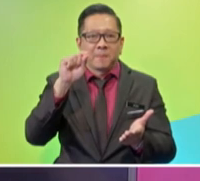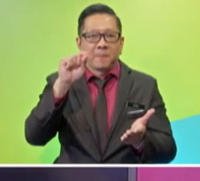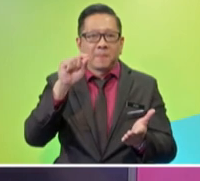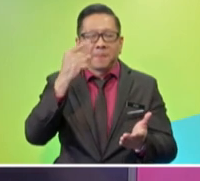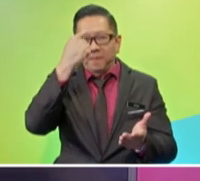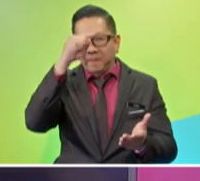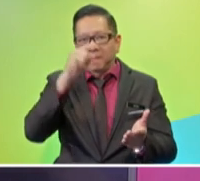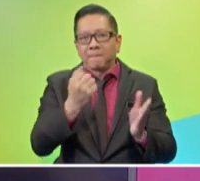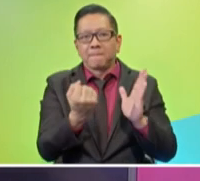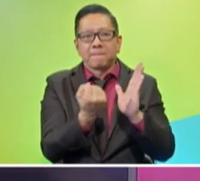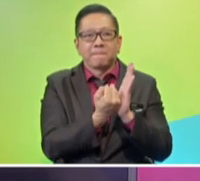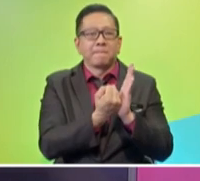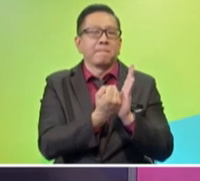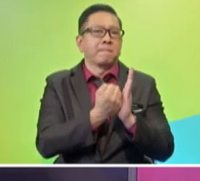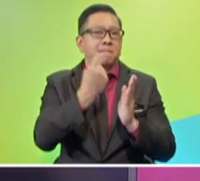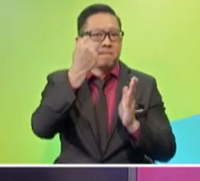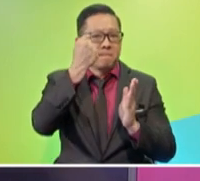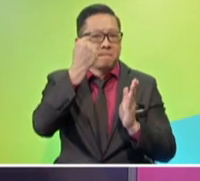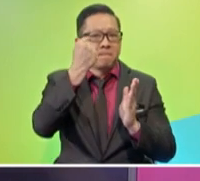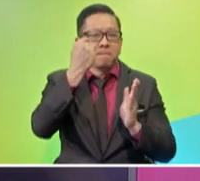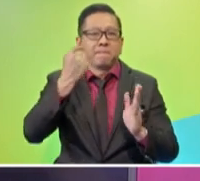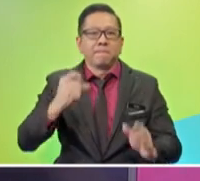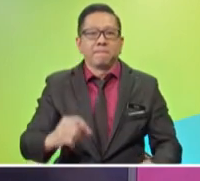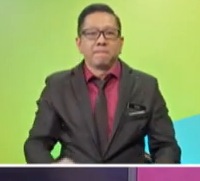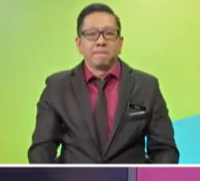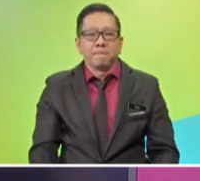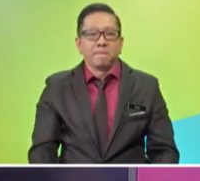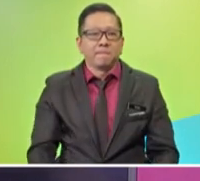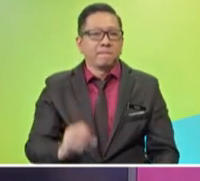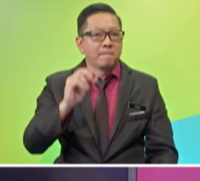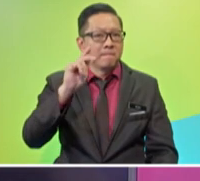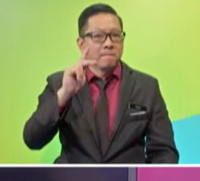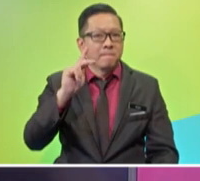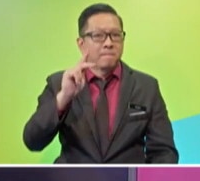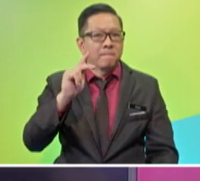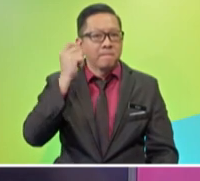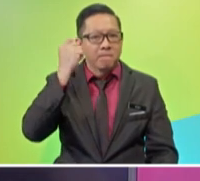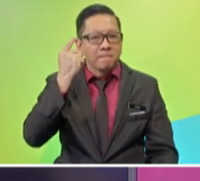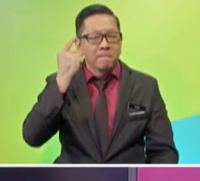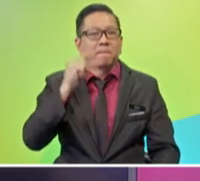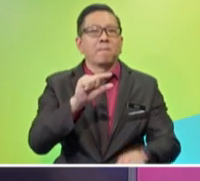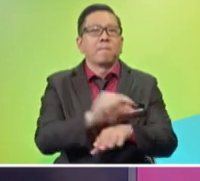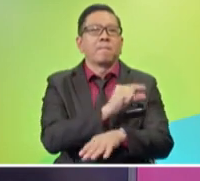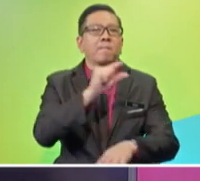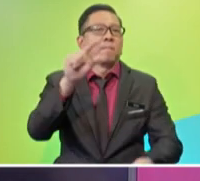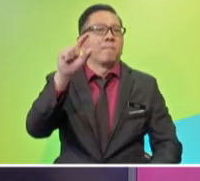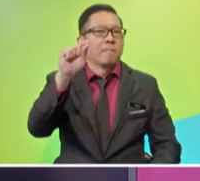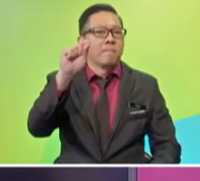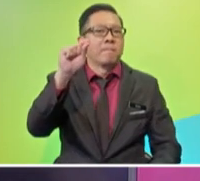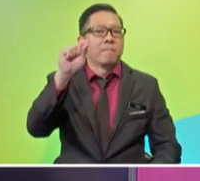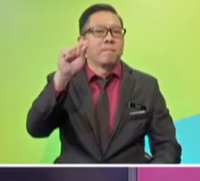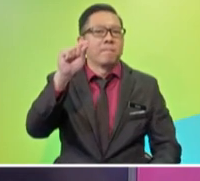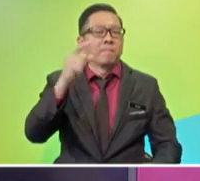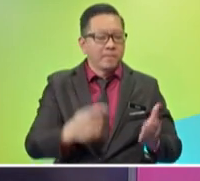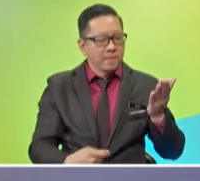untuk tamparkan matanya. Okey. Kita gunakan gam ya cikgu? Ya. Untuk tampar